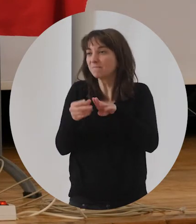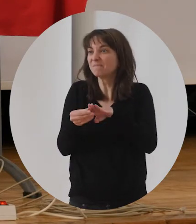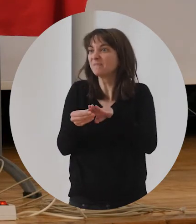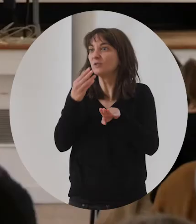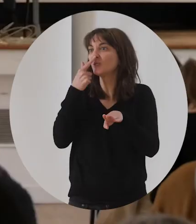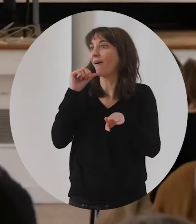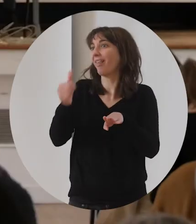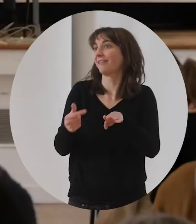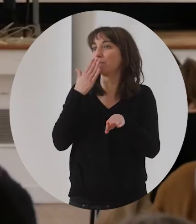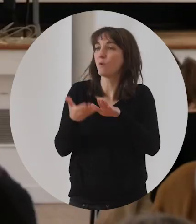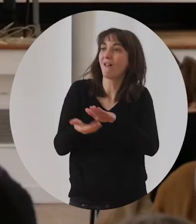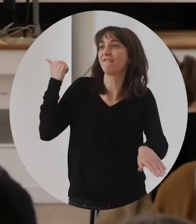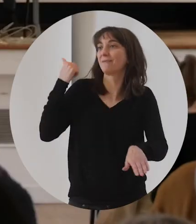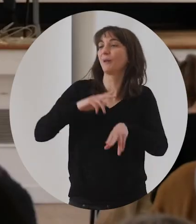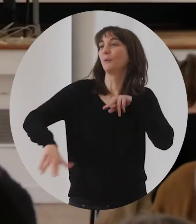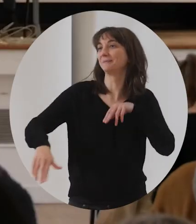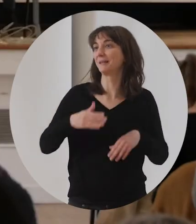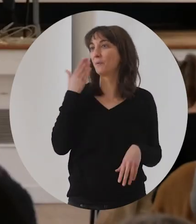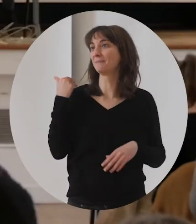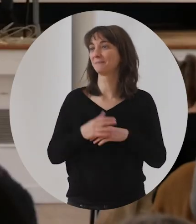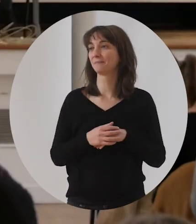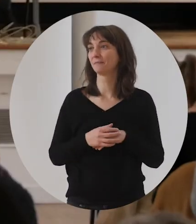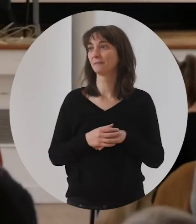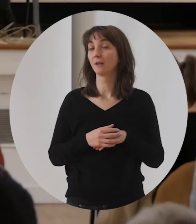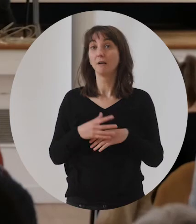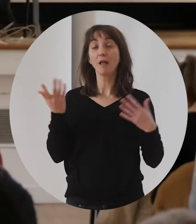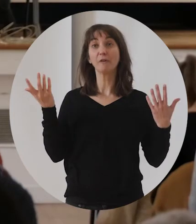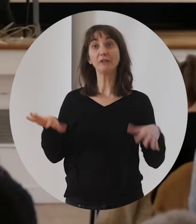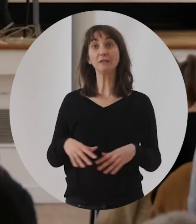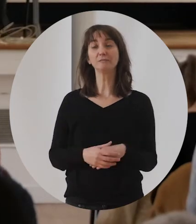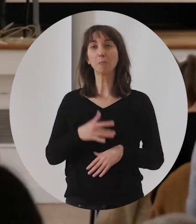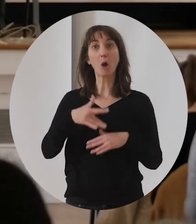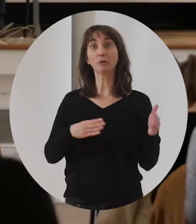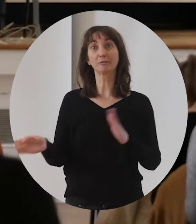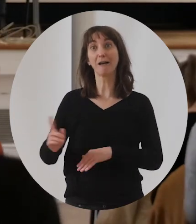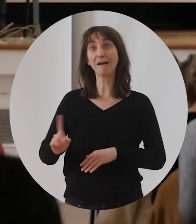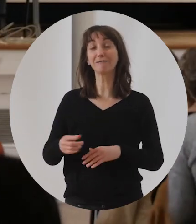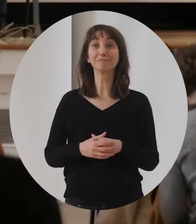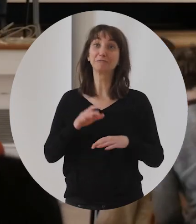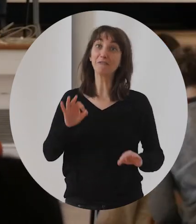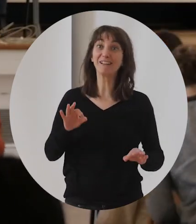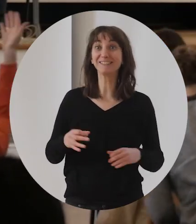appuis. Ben voilà, on a fini. On n'est pas trop en retard au final.